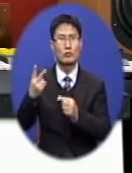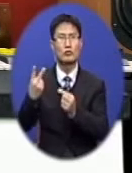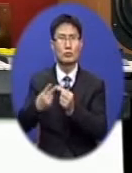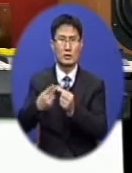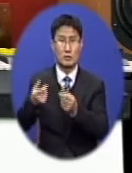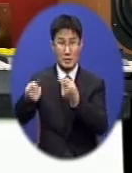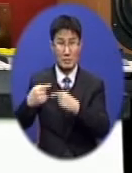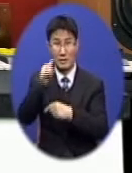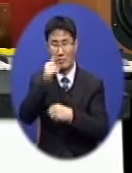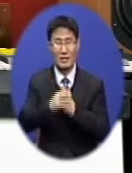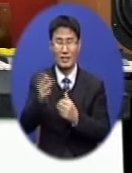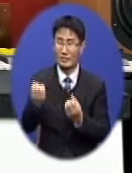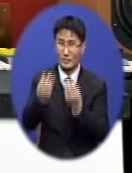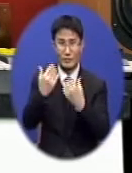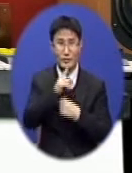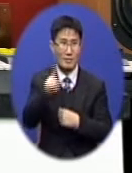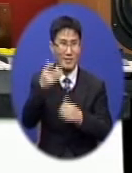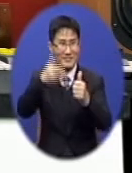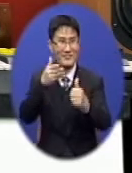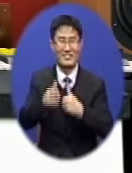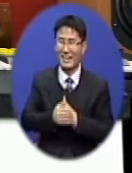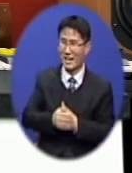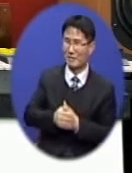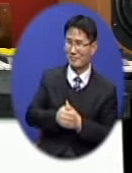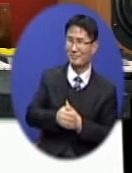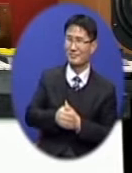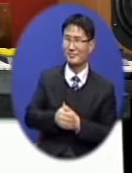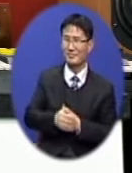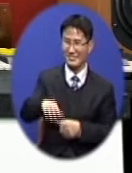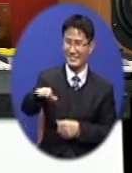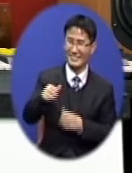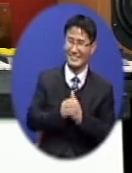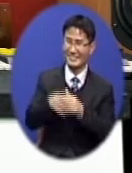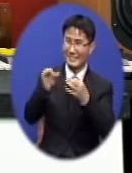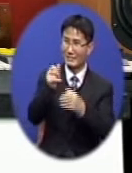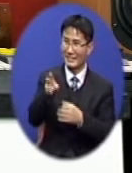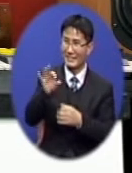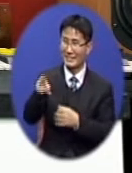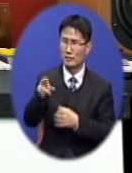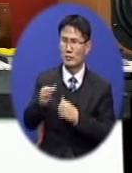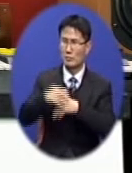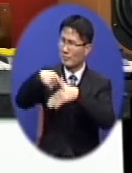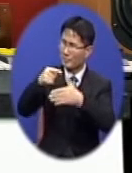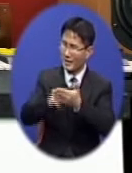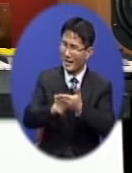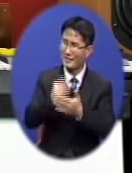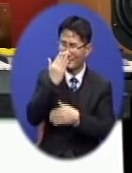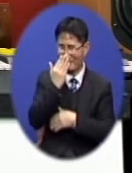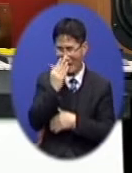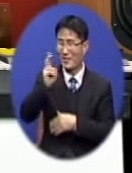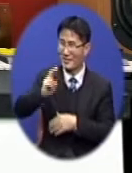김혜영 씨에게 축하의 메시지 한번 해주세요. 우리 김혜영 씨는 마음도 착하고